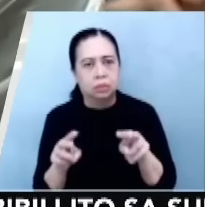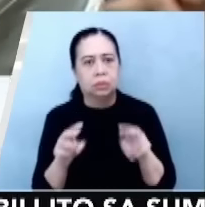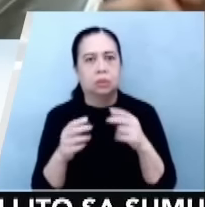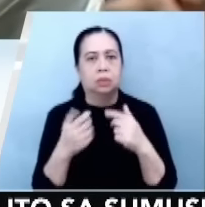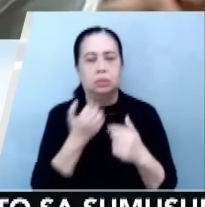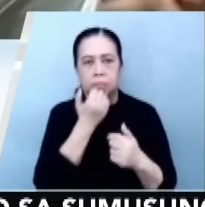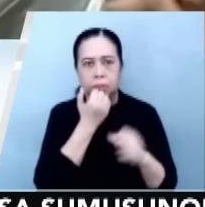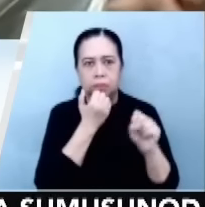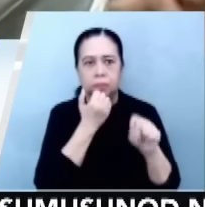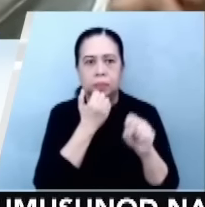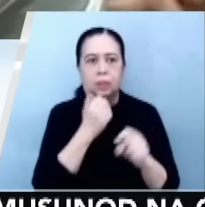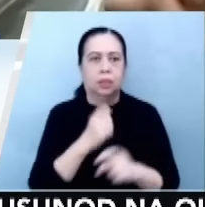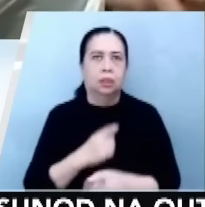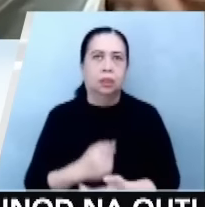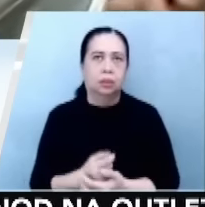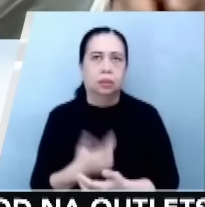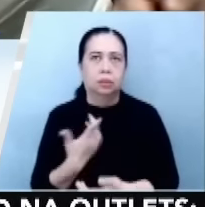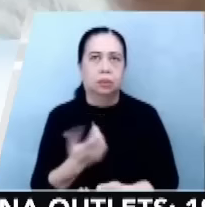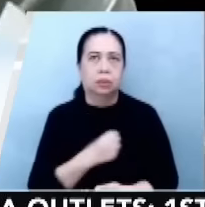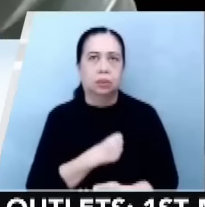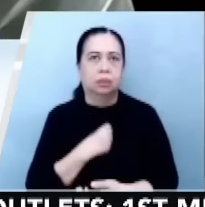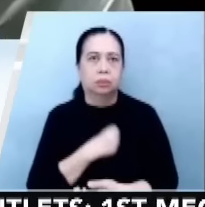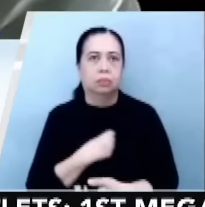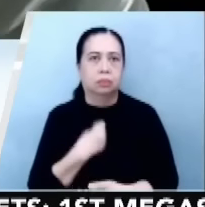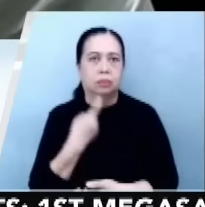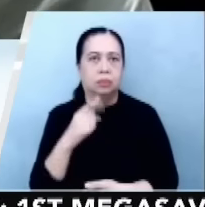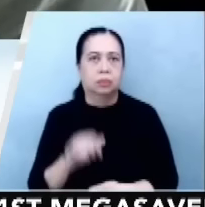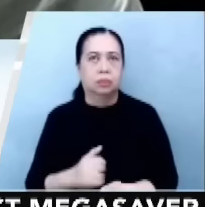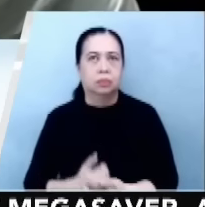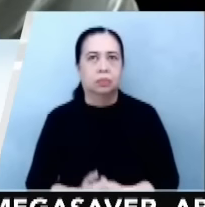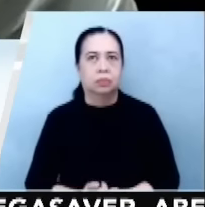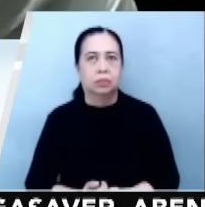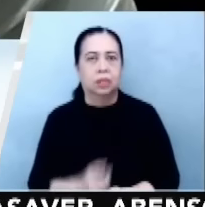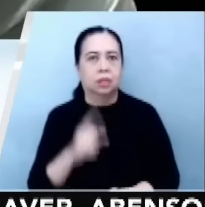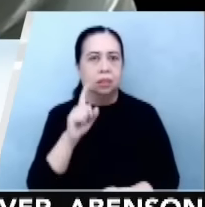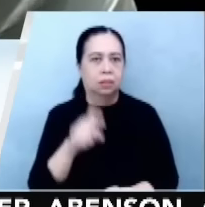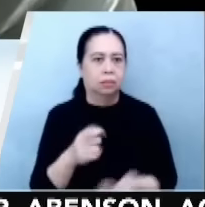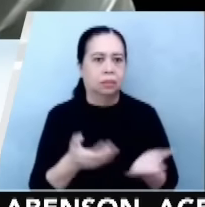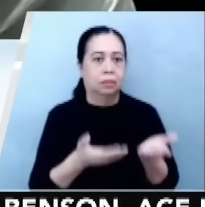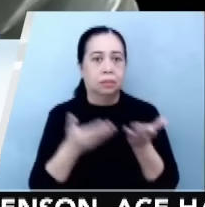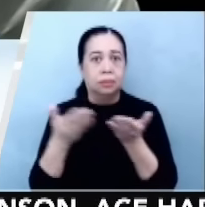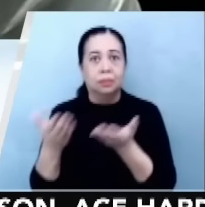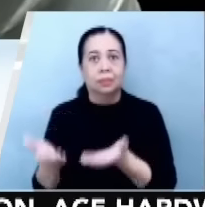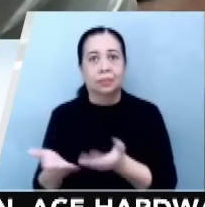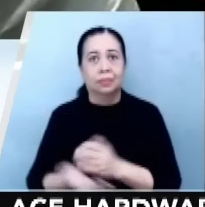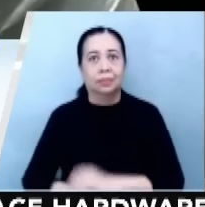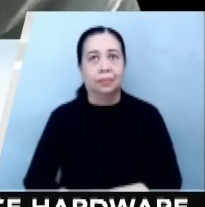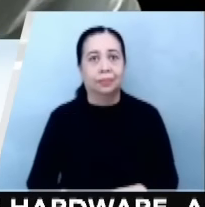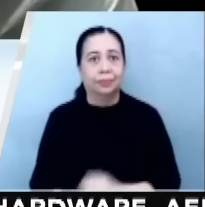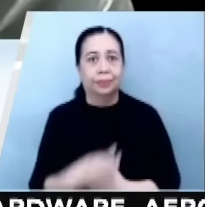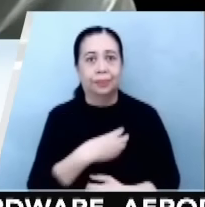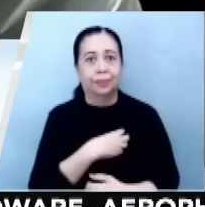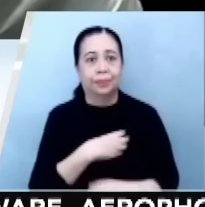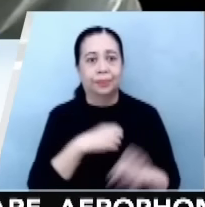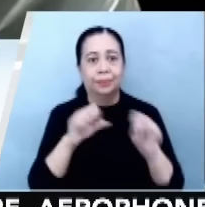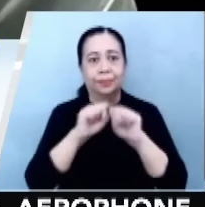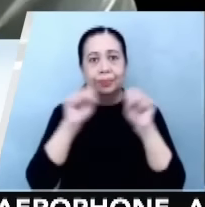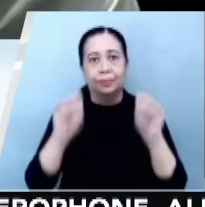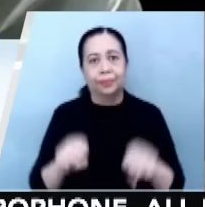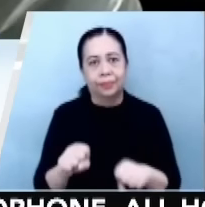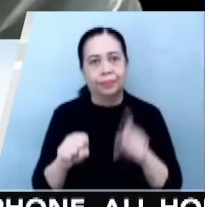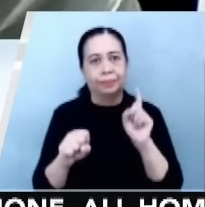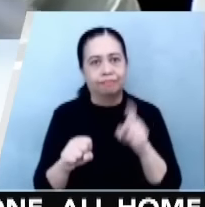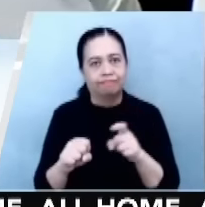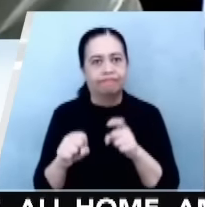and we apologize for that, Mr. Chair. Dapat dinala yun sa police station. Dapat iniwan po doon. That's